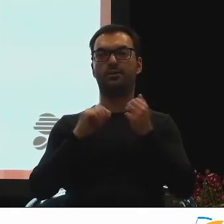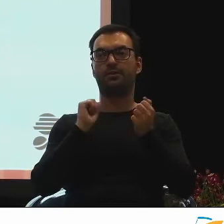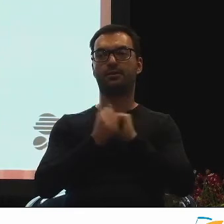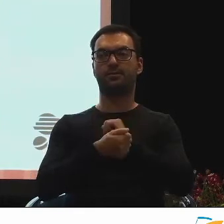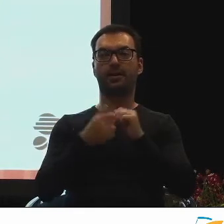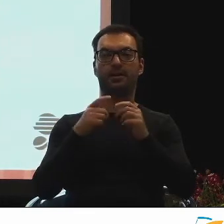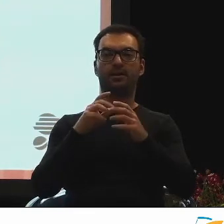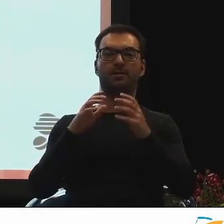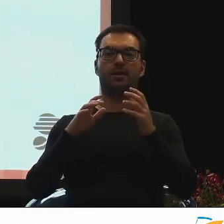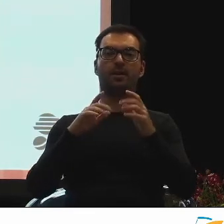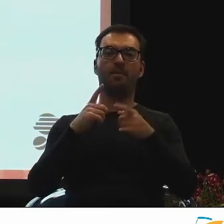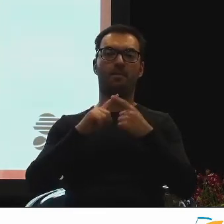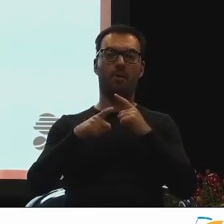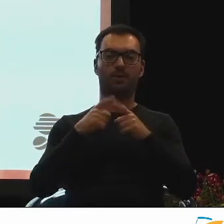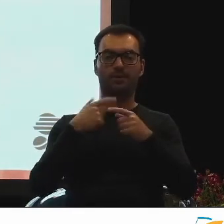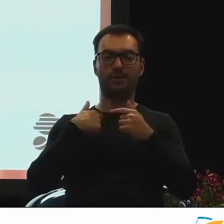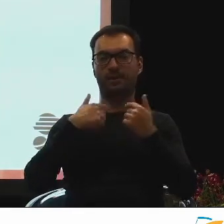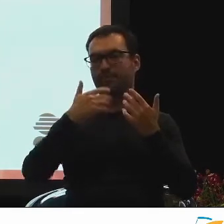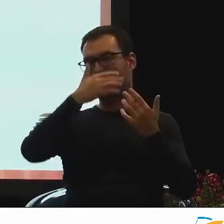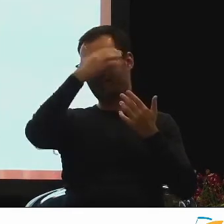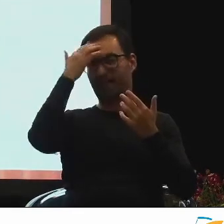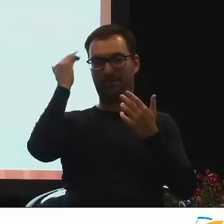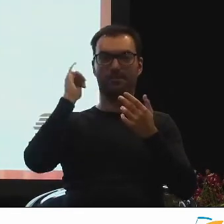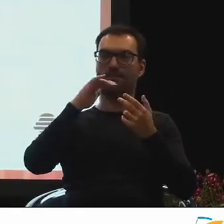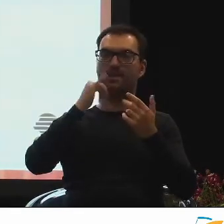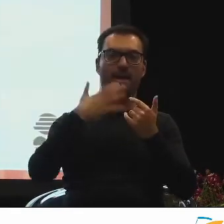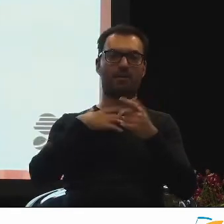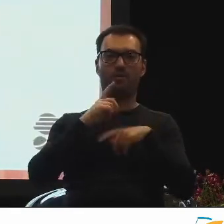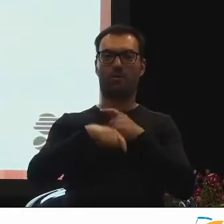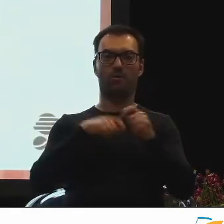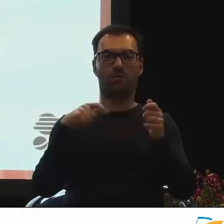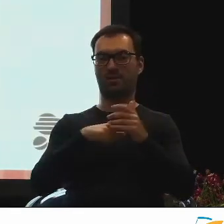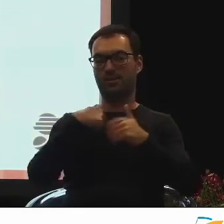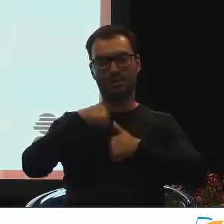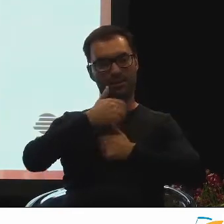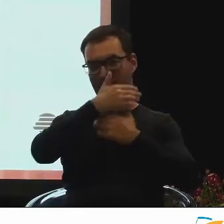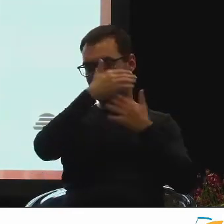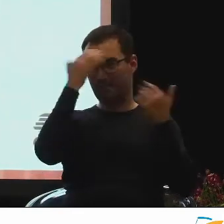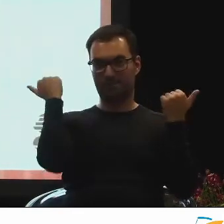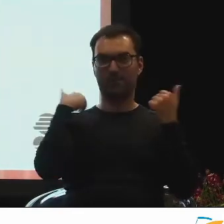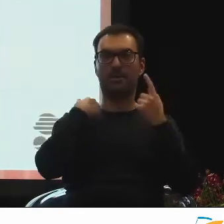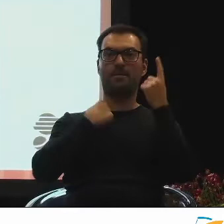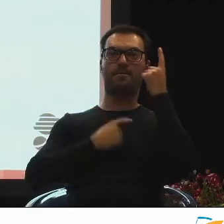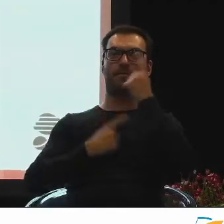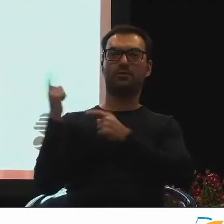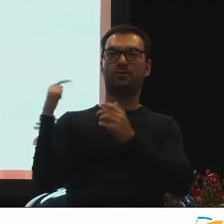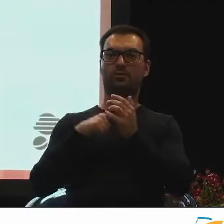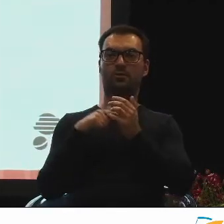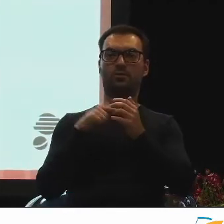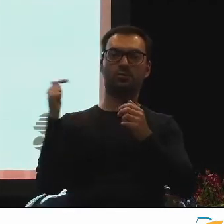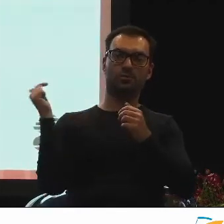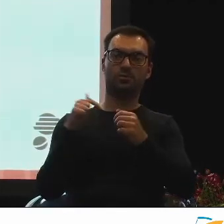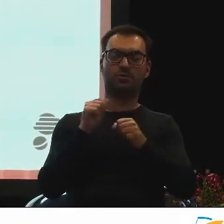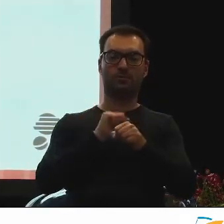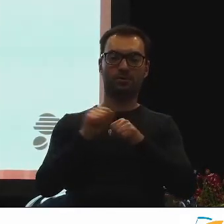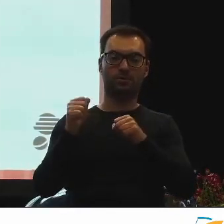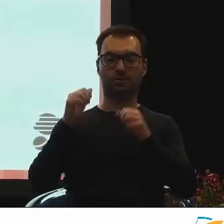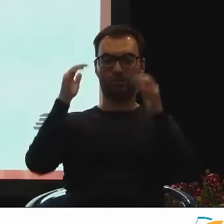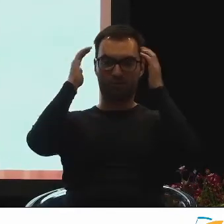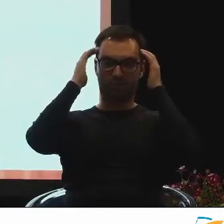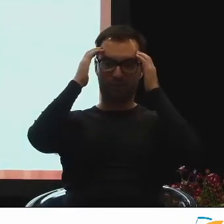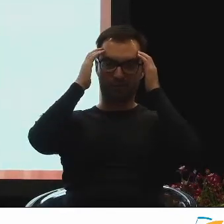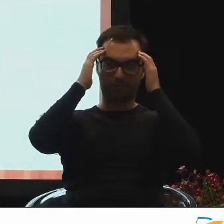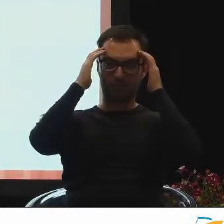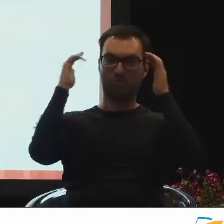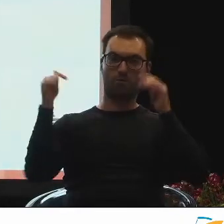kwestie związane ze zmianami geopolitycznymi. Ja nie znam odpowiedzi na to, jak sobie z tym poradzić. To znaczy ja uważam, że to jest coś po prostu, czego powinniśmy być